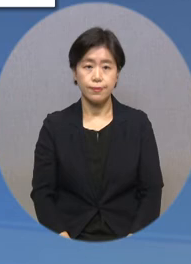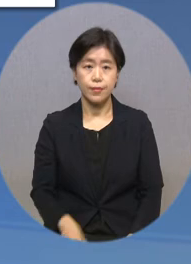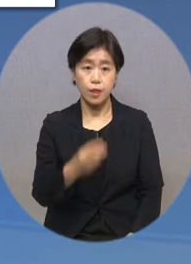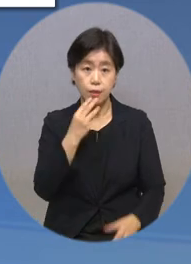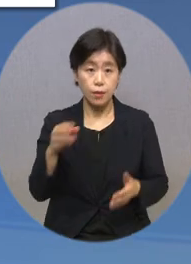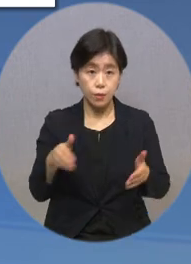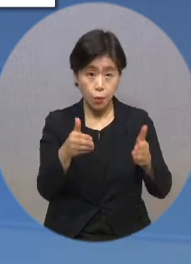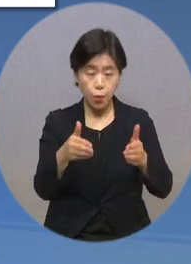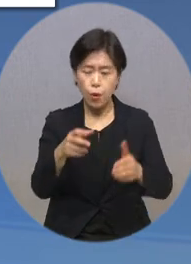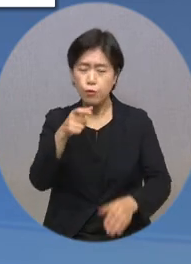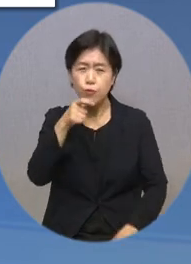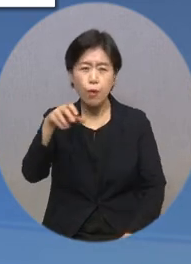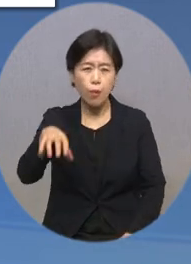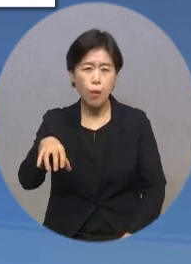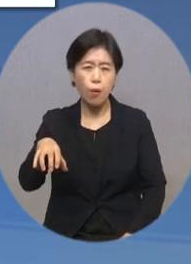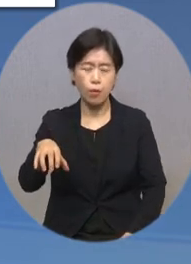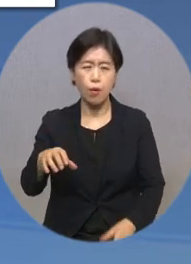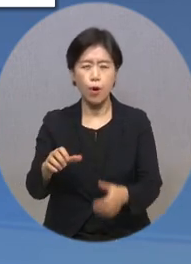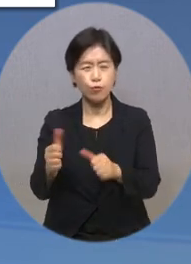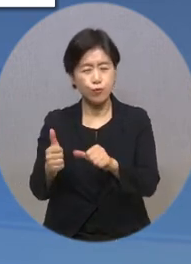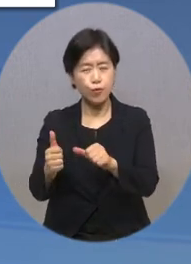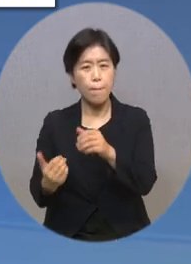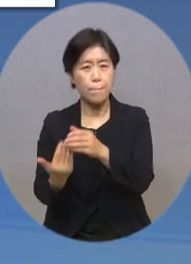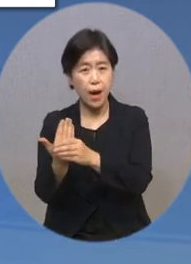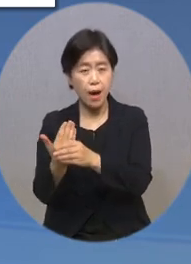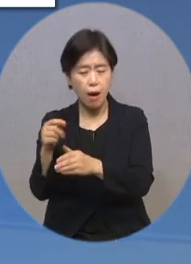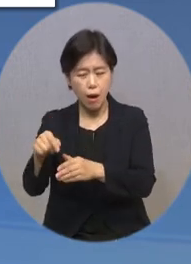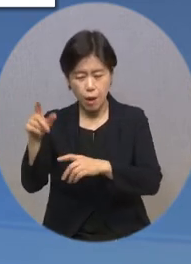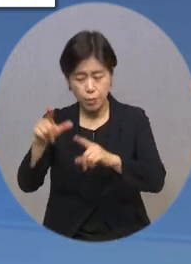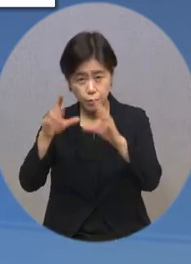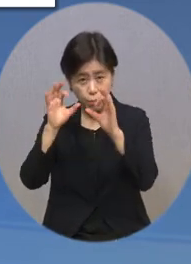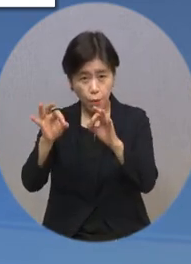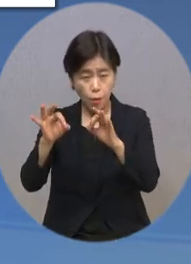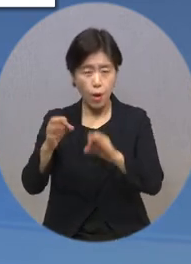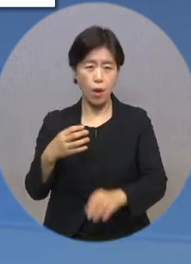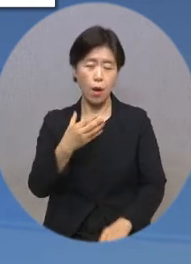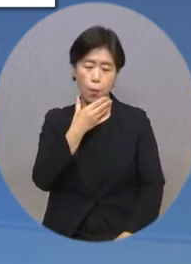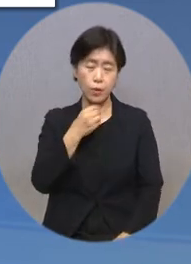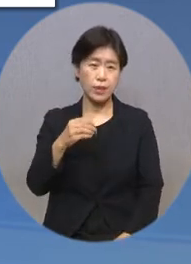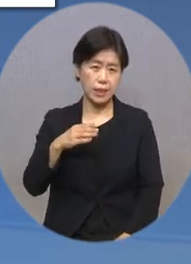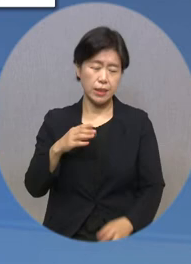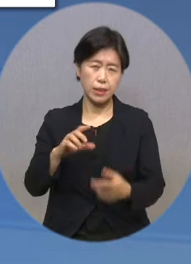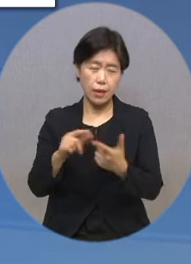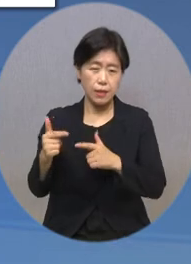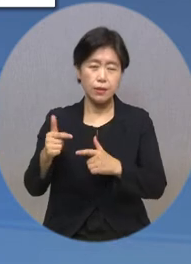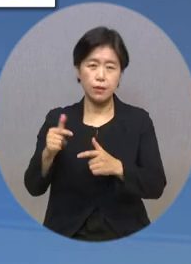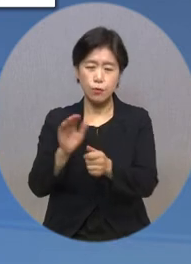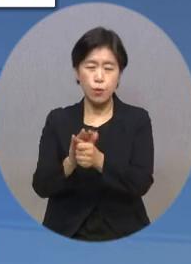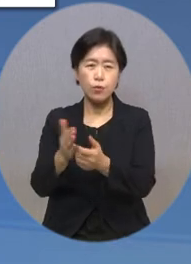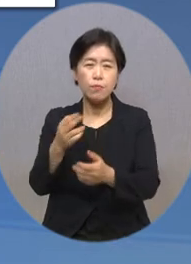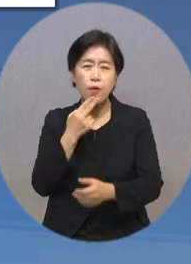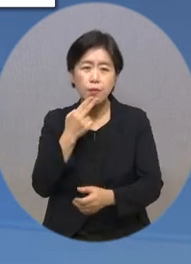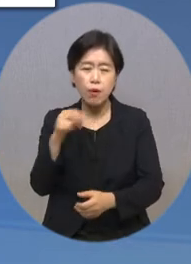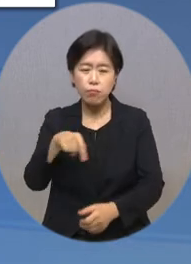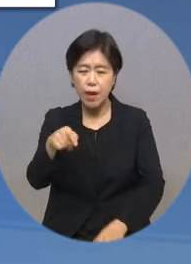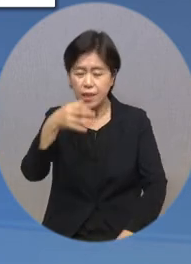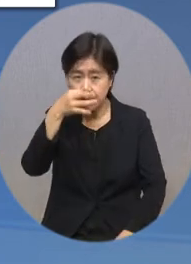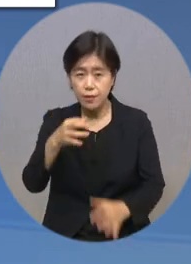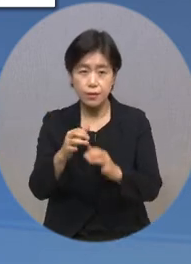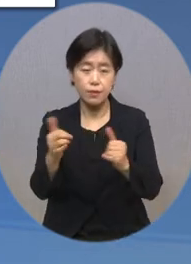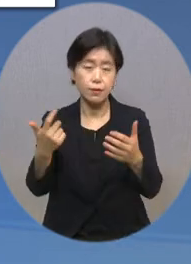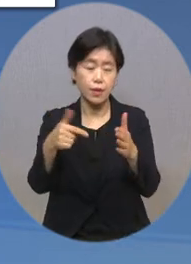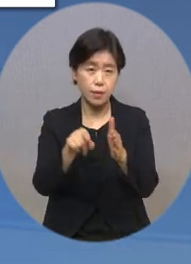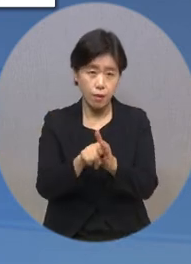경기도는 수원 세무녀 사건을 계기로 복지 위기에 처한 도민들이 전화 한 통만으로 긴급 상담과 복지 연계,